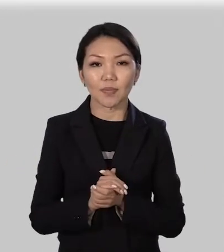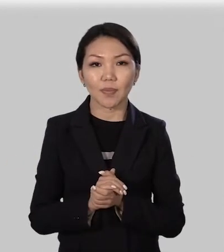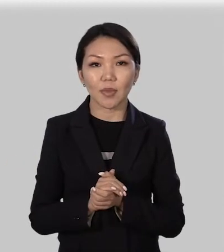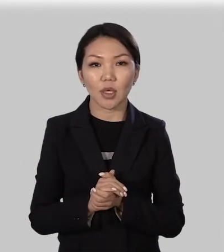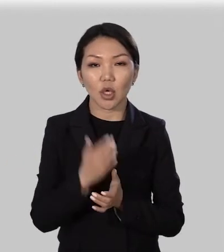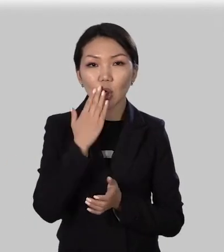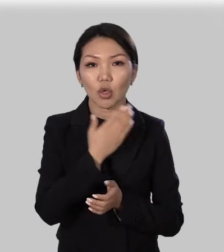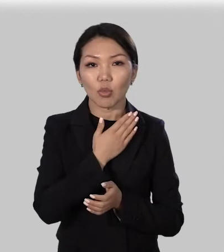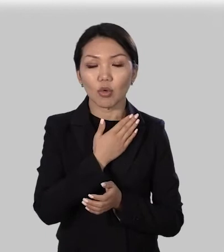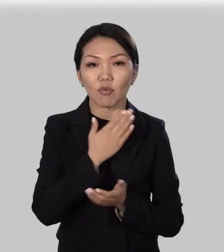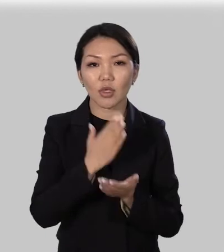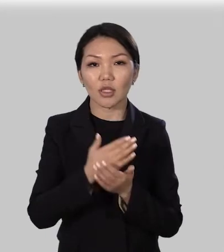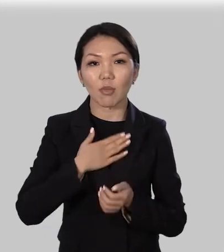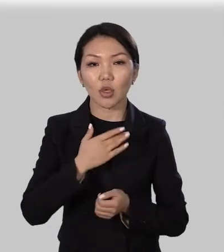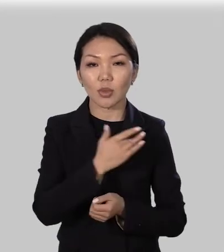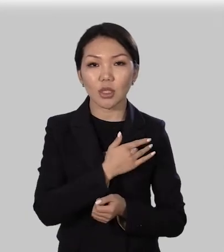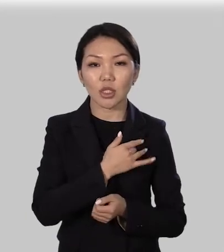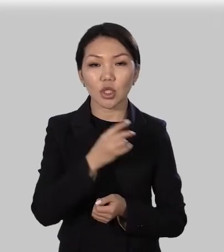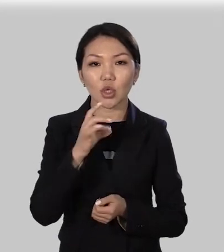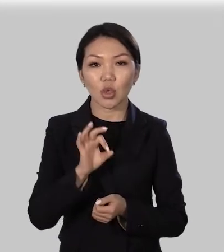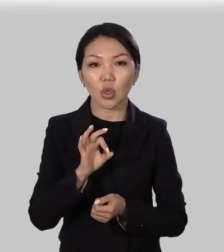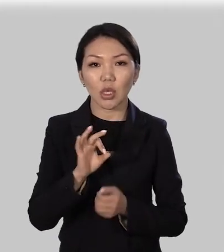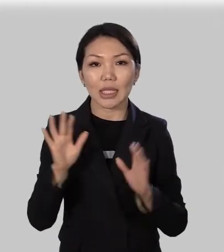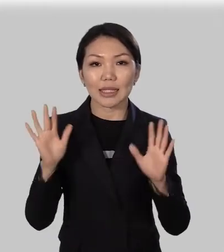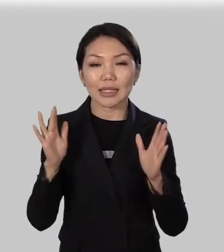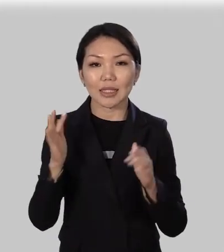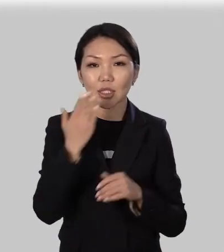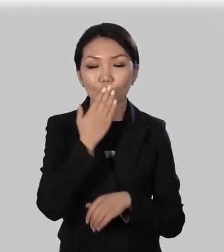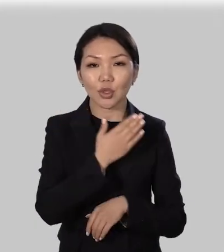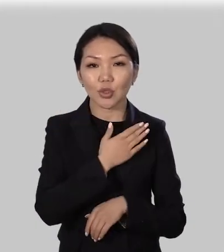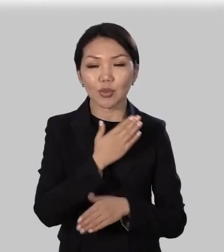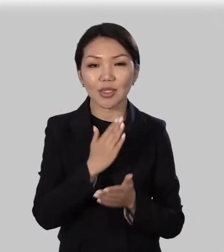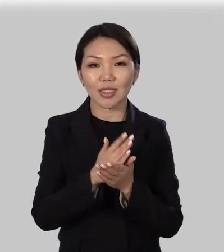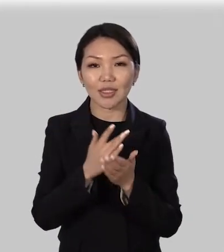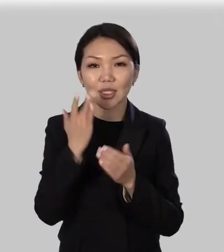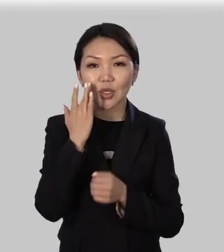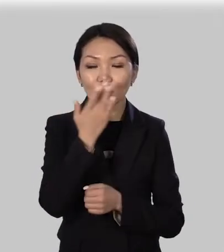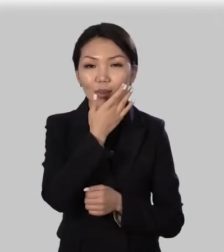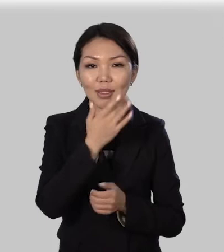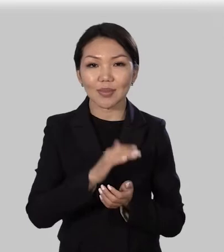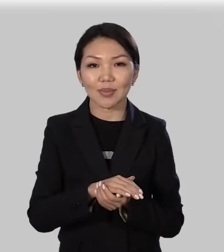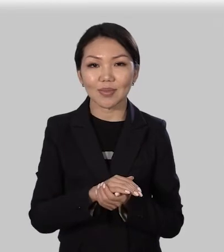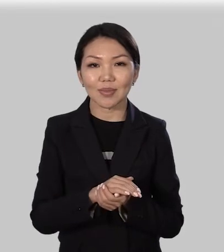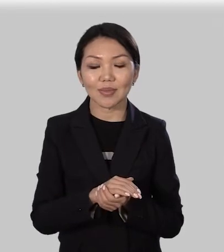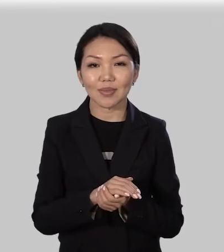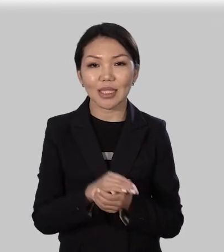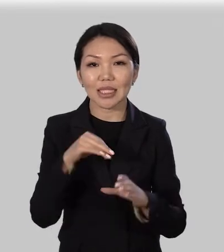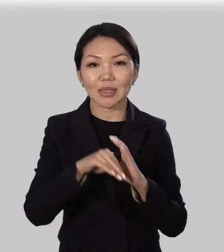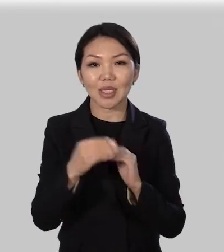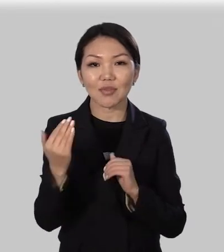юноша. «Но искры любви сверкают в глазах моей любимой, краснеют румянцем на ее щеках и прячутся в ее